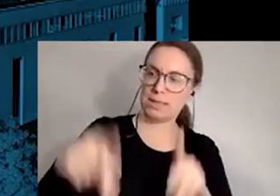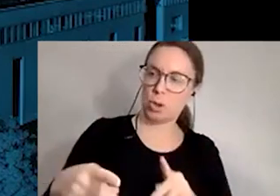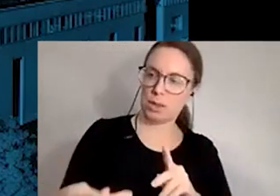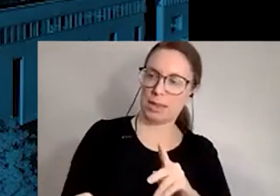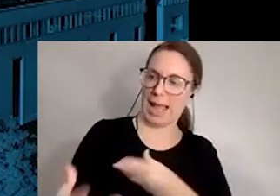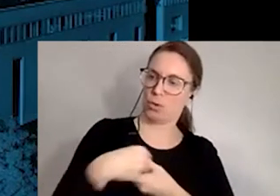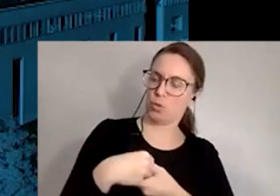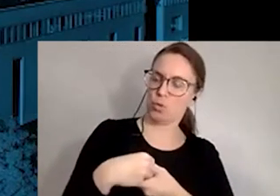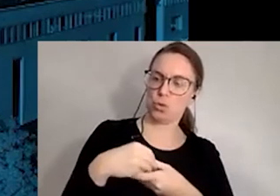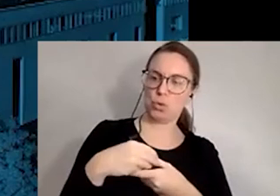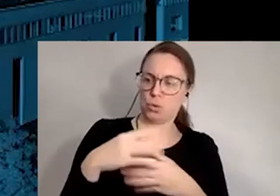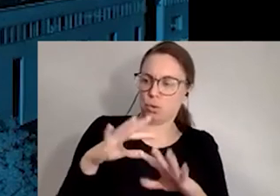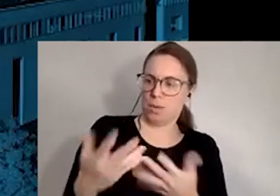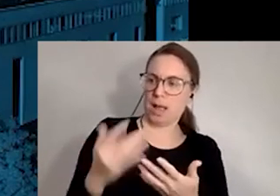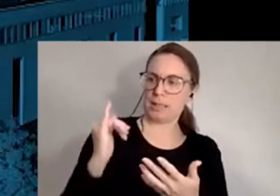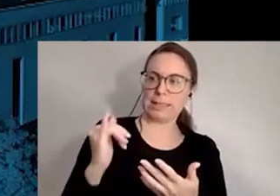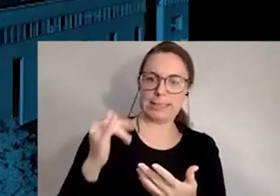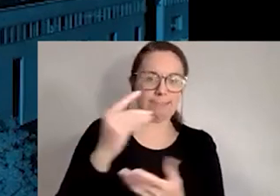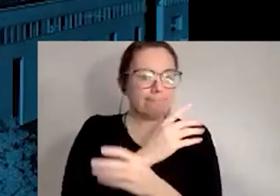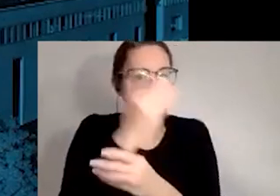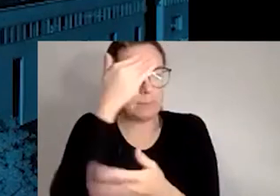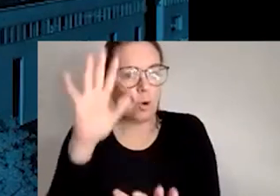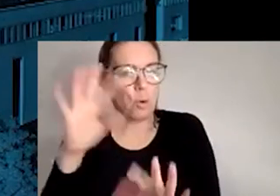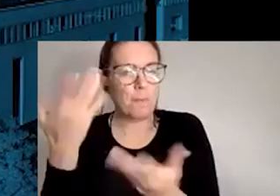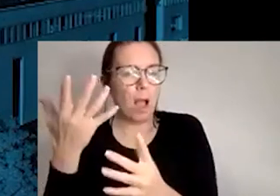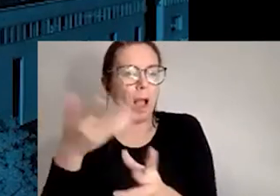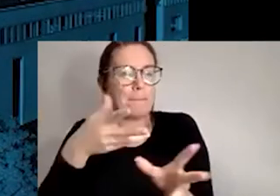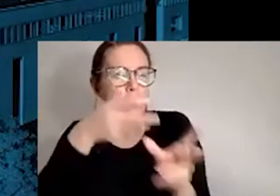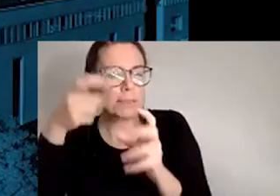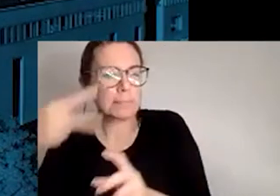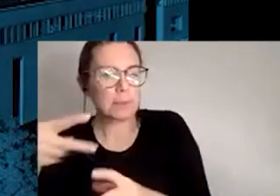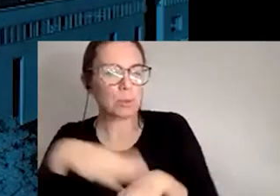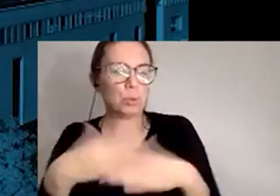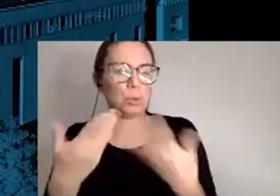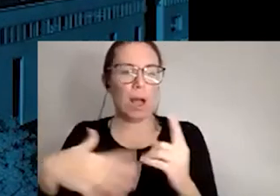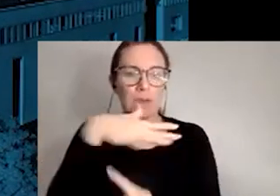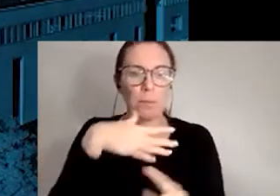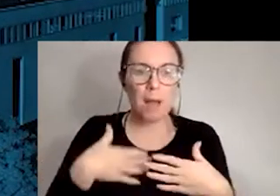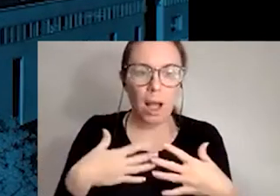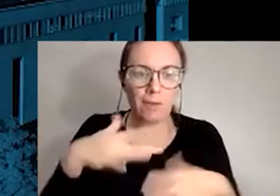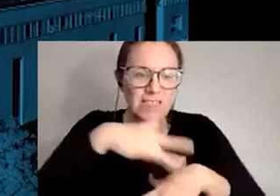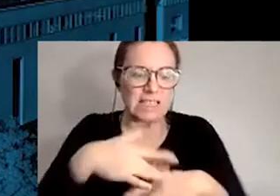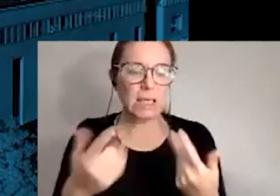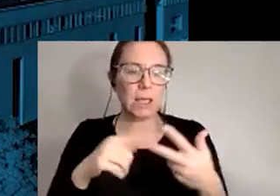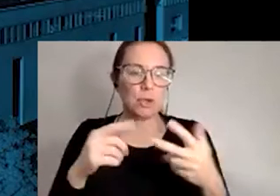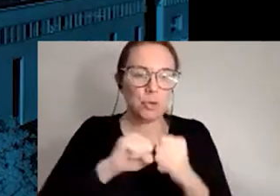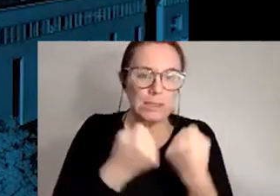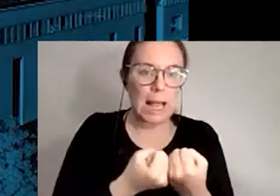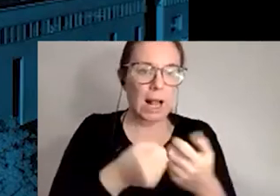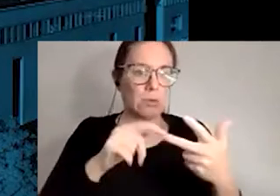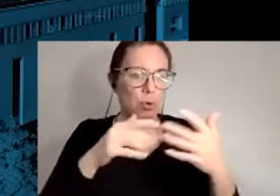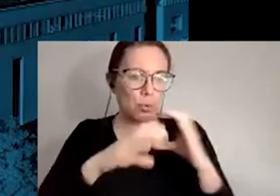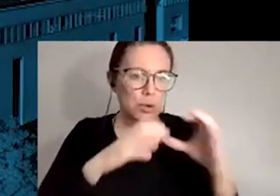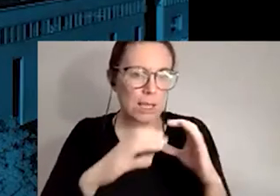aucune idée de comment il perçoit son environnement physique, son environnement social ou son environnement communicationnel.